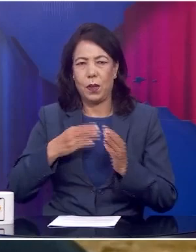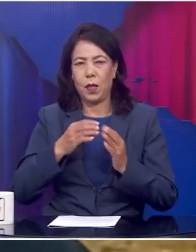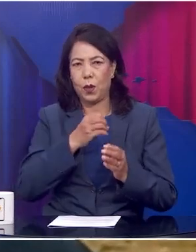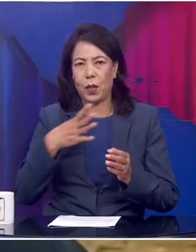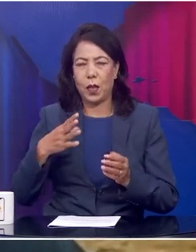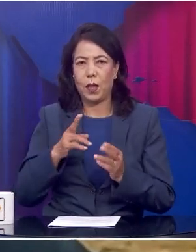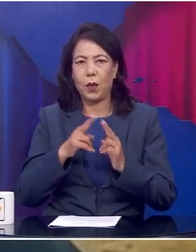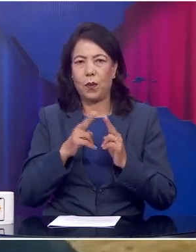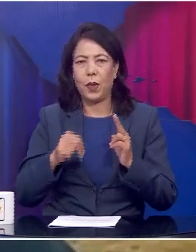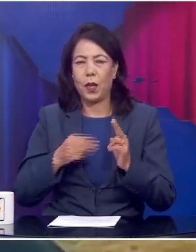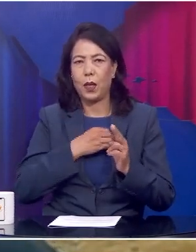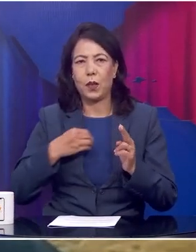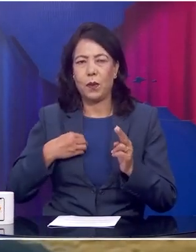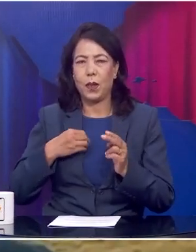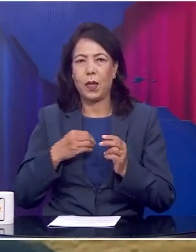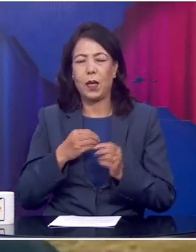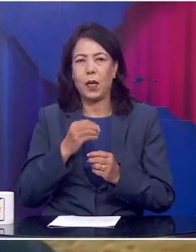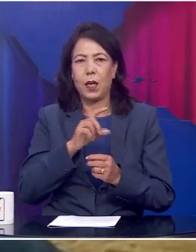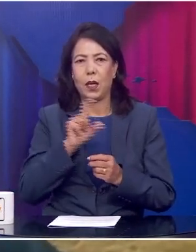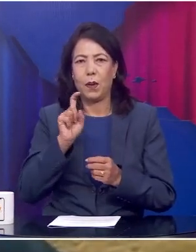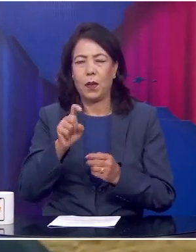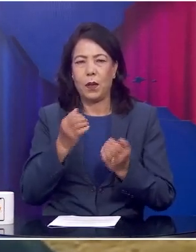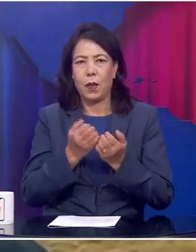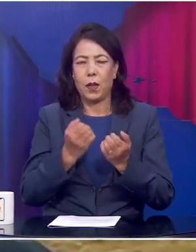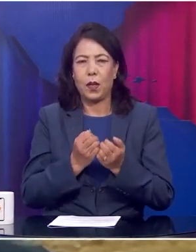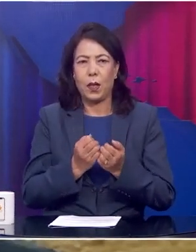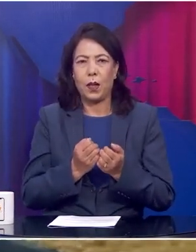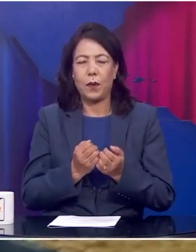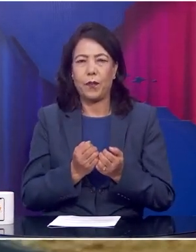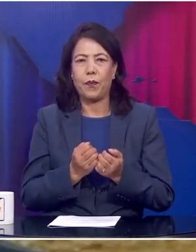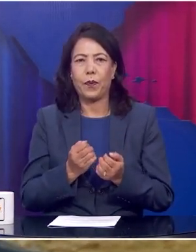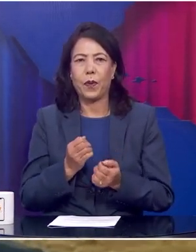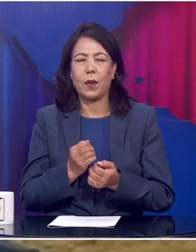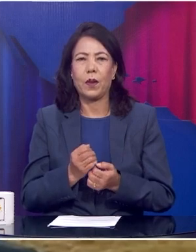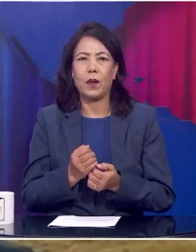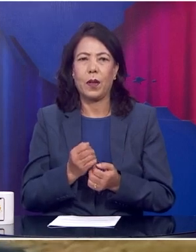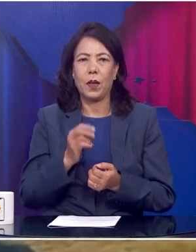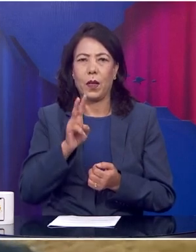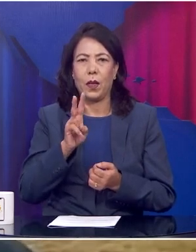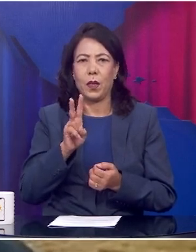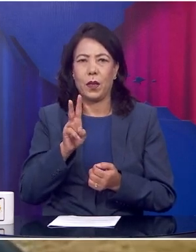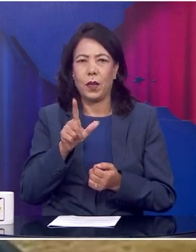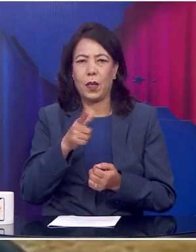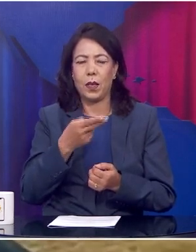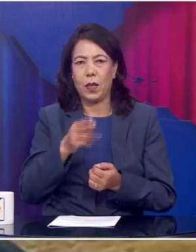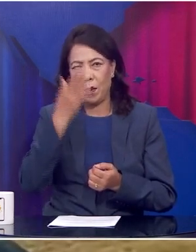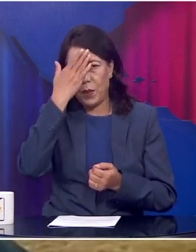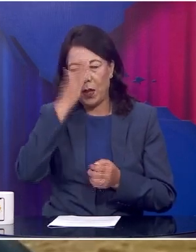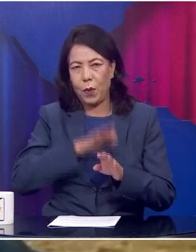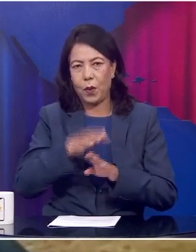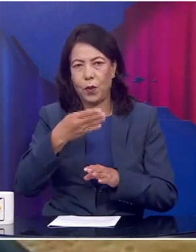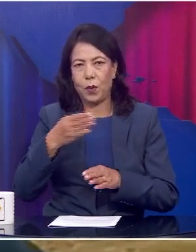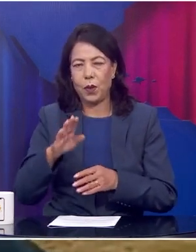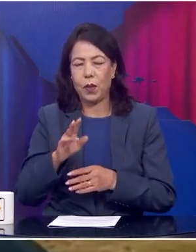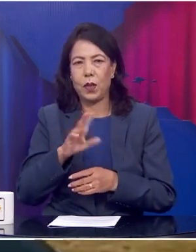अस्पताल नेपालगञ्जमा गरी प्रदेश अस्पताल र भेरी अञ्चल भेरी अस्पताल नेपालगञ्जमा 27 जना बिरामीहरू हुनुहुन्छ